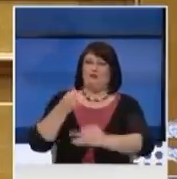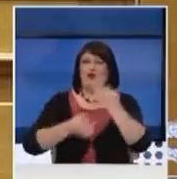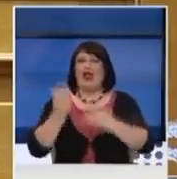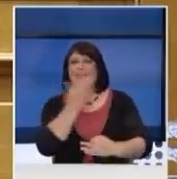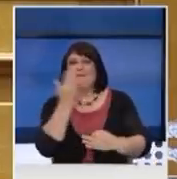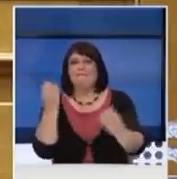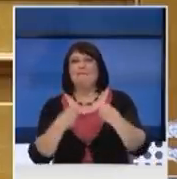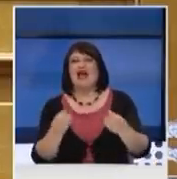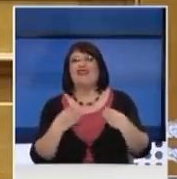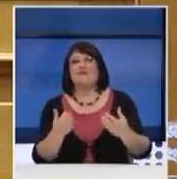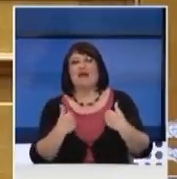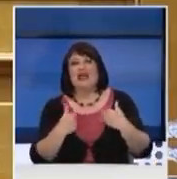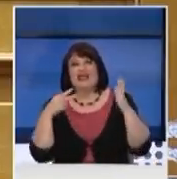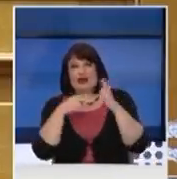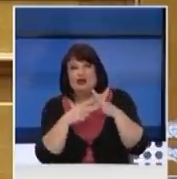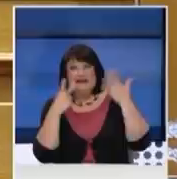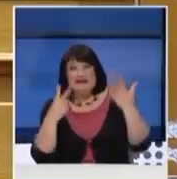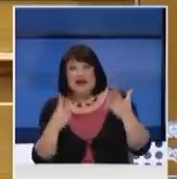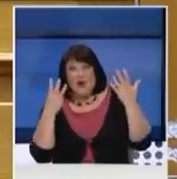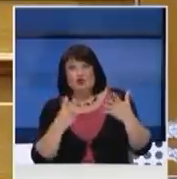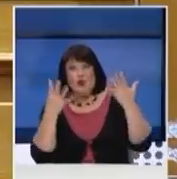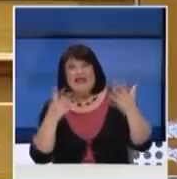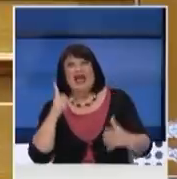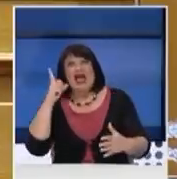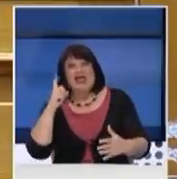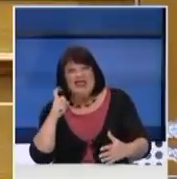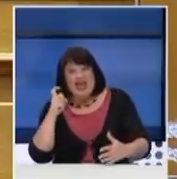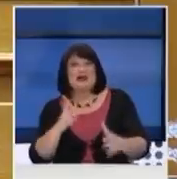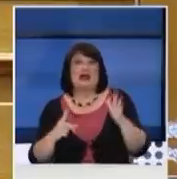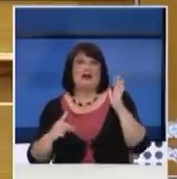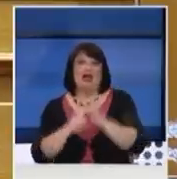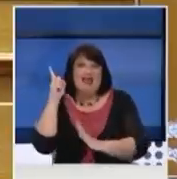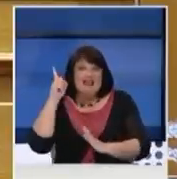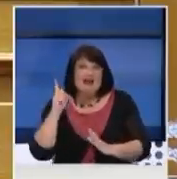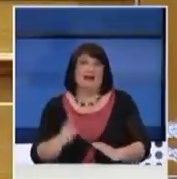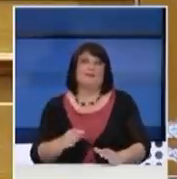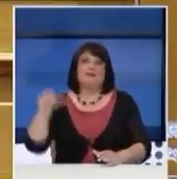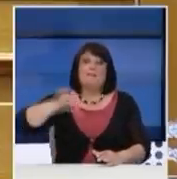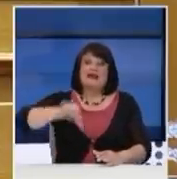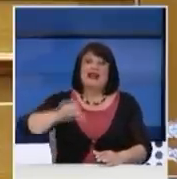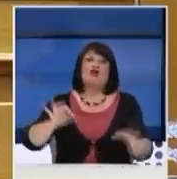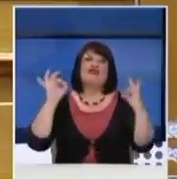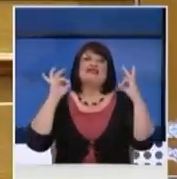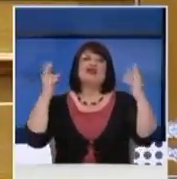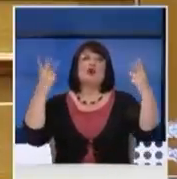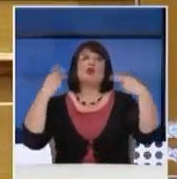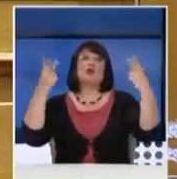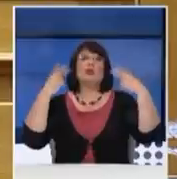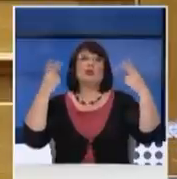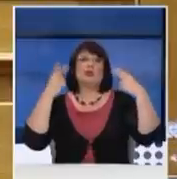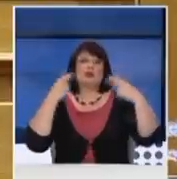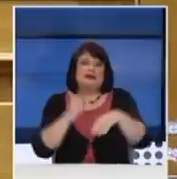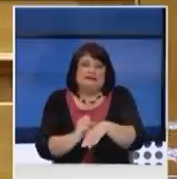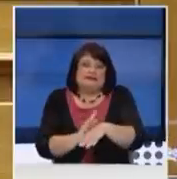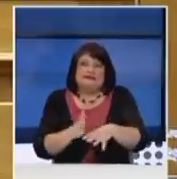θέμα για το οποίο ήμουν γραφικός το 7, 8, 9 και 10 και 11 στη Βουλή. Το θέμα των πετρελαίων και του φυσικού αερίου. Είμαι συναισθηματικά